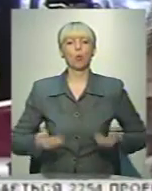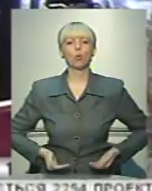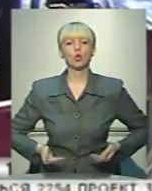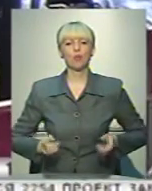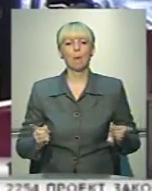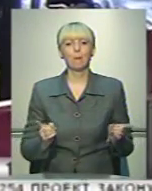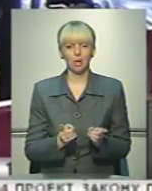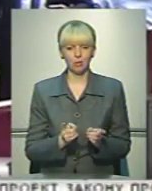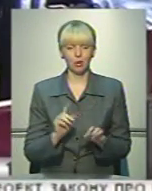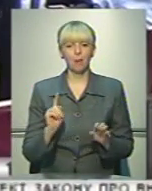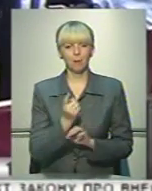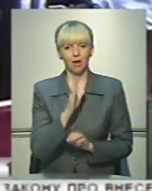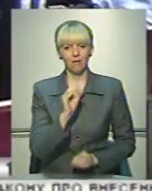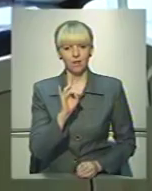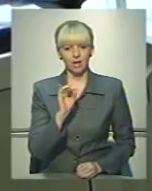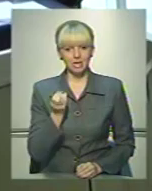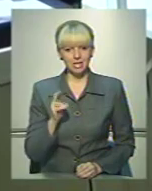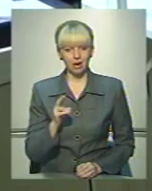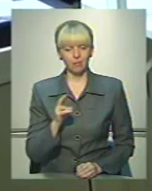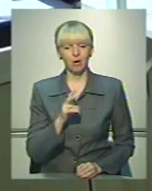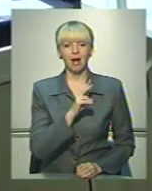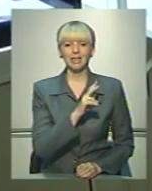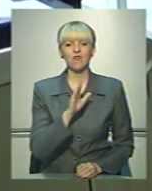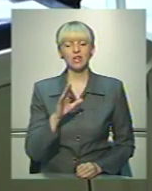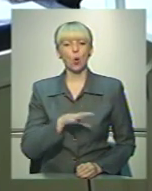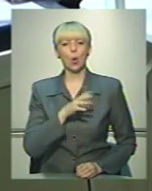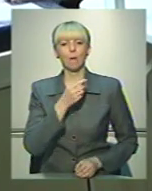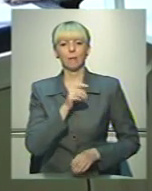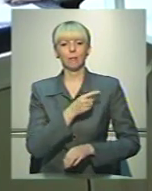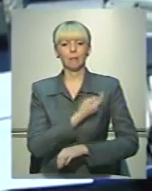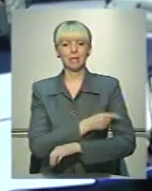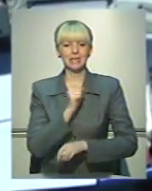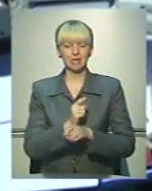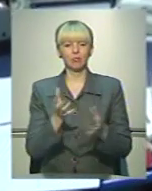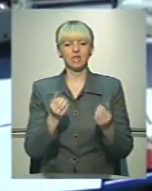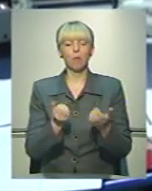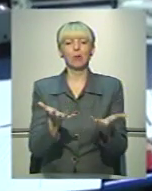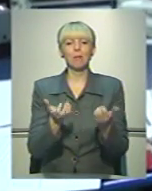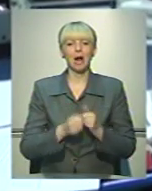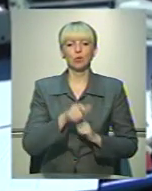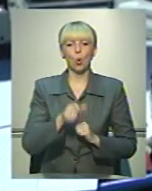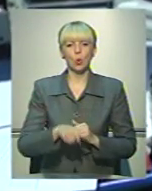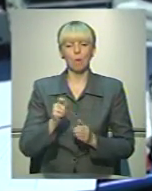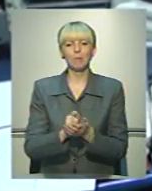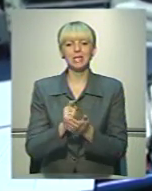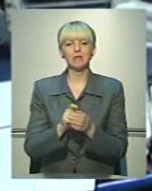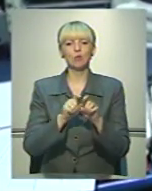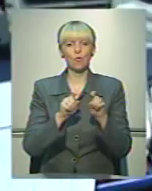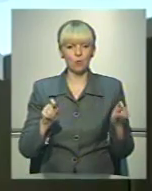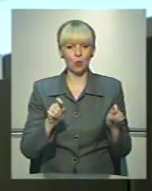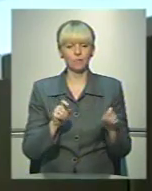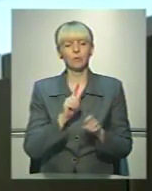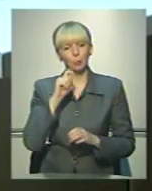прожиткового мінімуму з 1 вересня. Катерина Васильівна, колишня медсестра, прийшла в приймальню громадян пенсійного фонду,